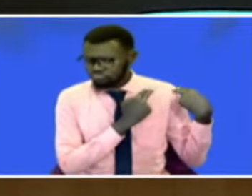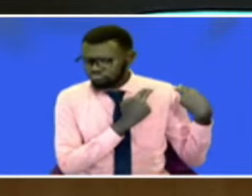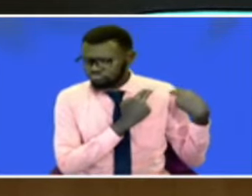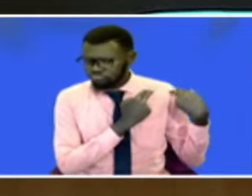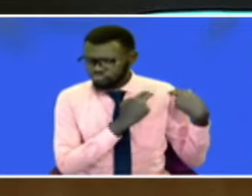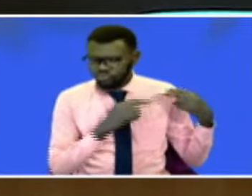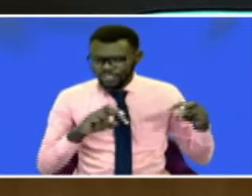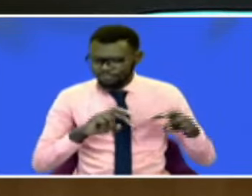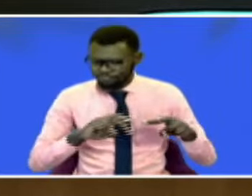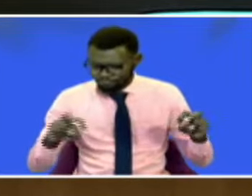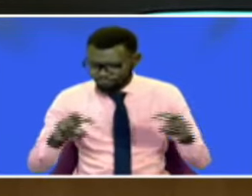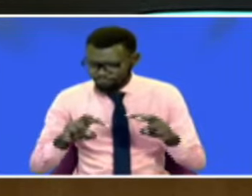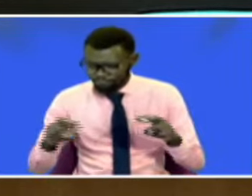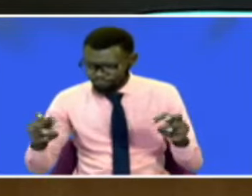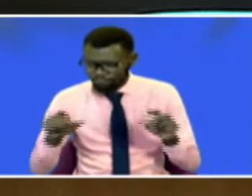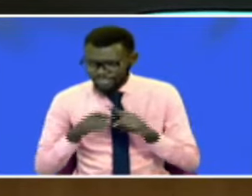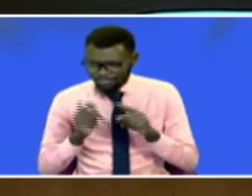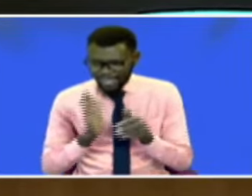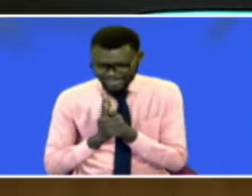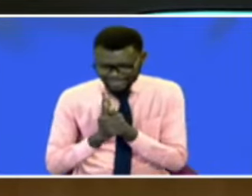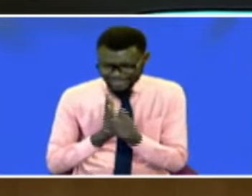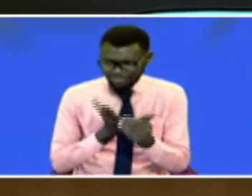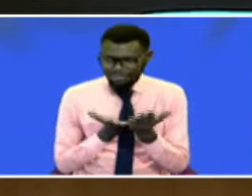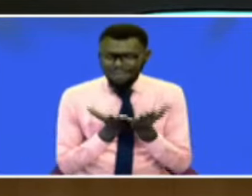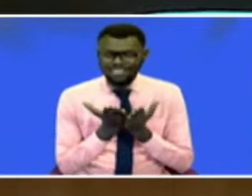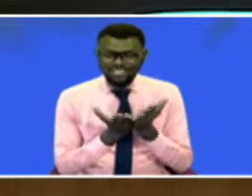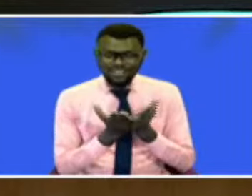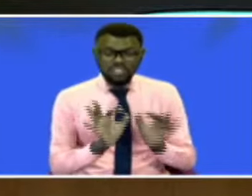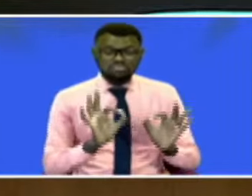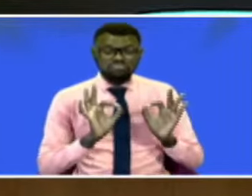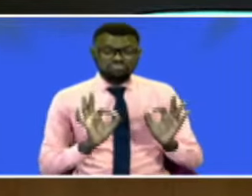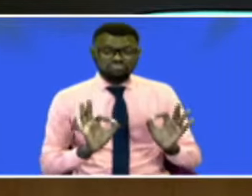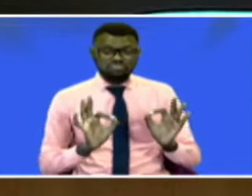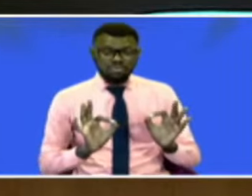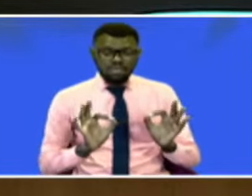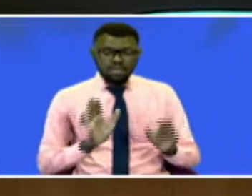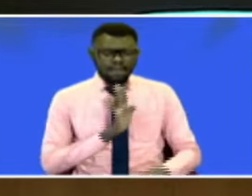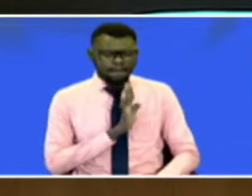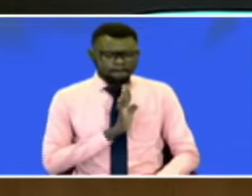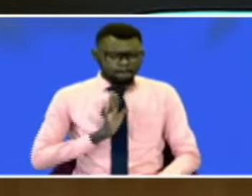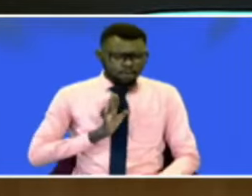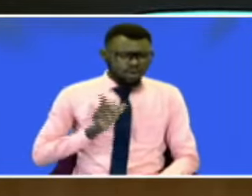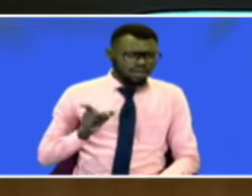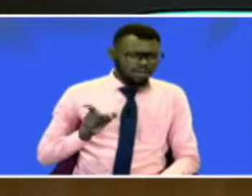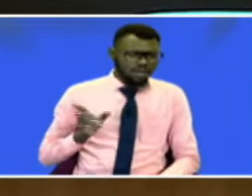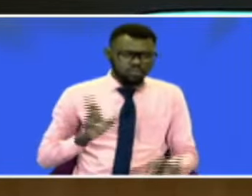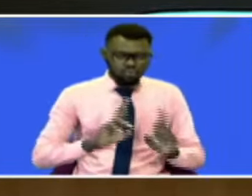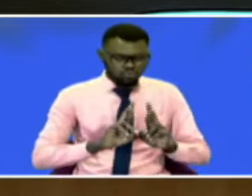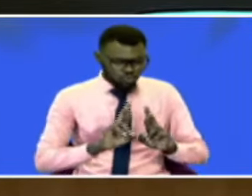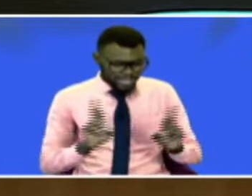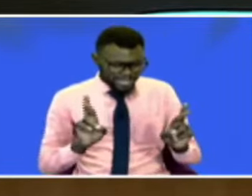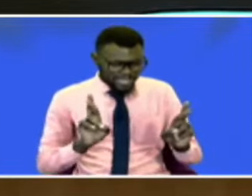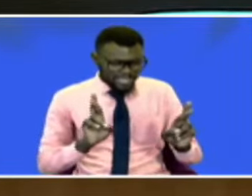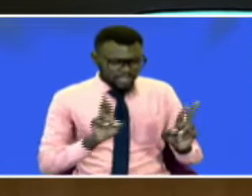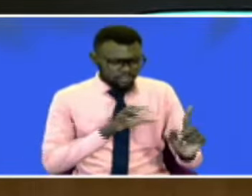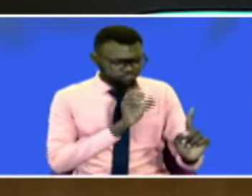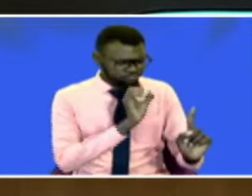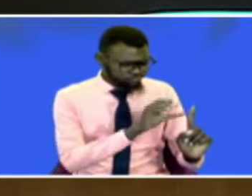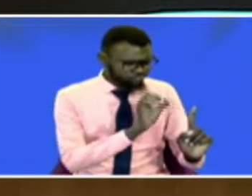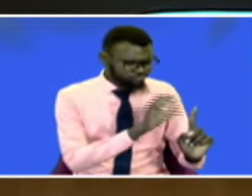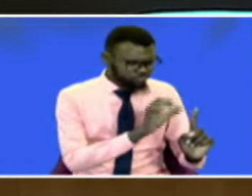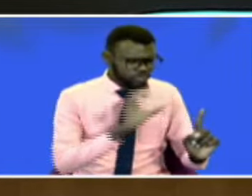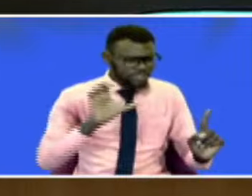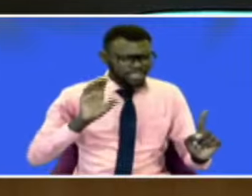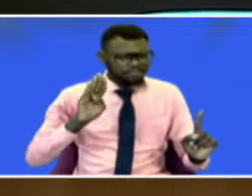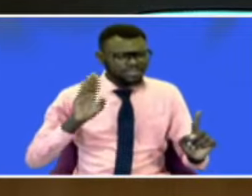na kuidhinisha wataalam wa utumishi, sasa inasema kwamba iko tayari kwa warsha ya mafunzo kuhusu CBC na